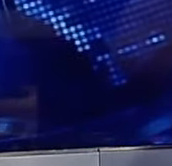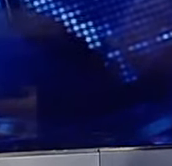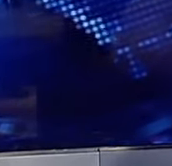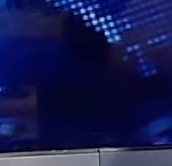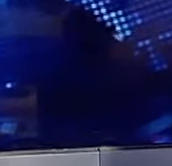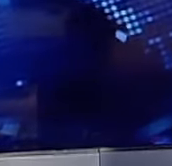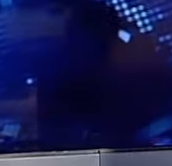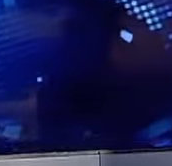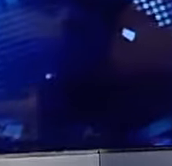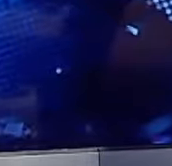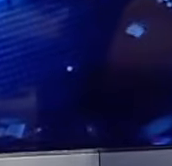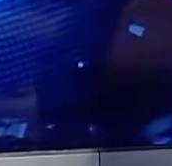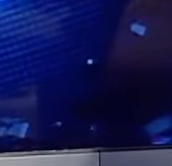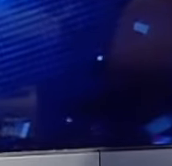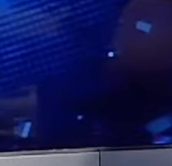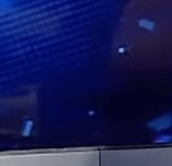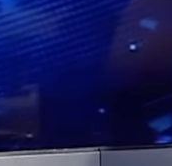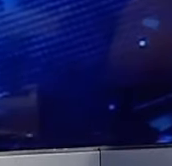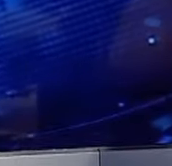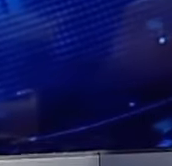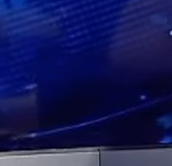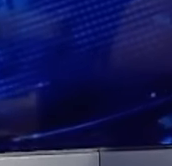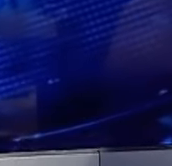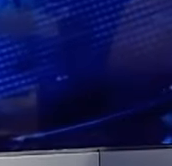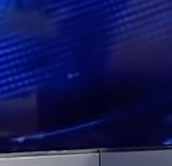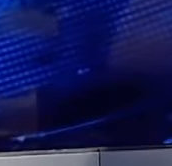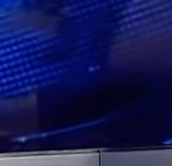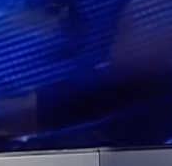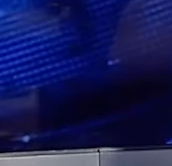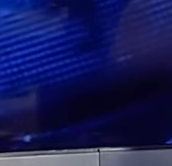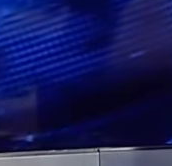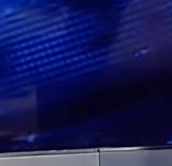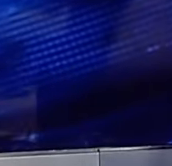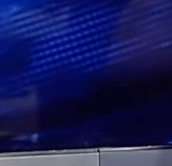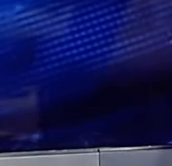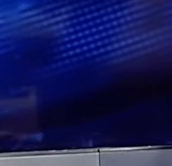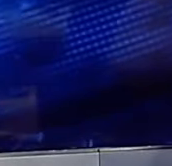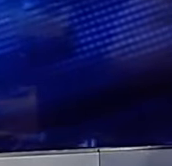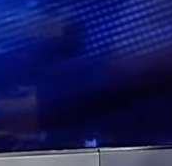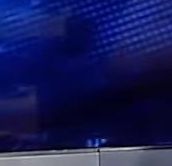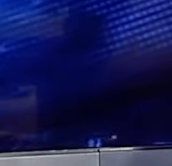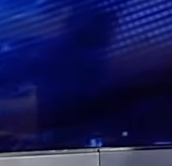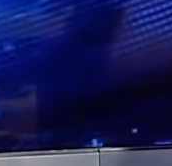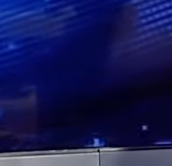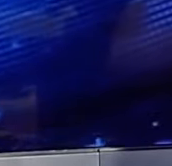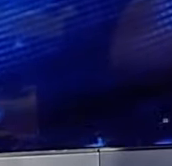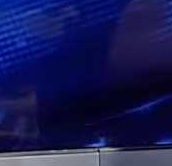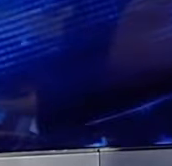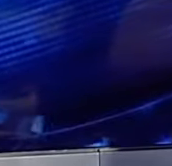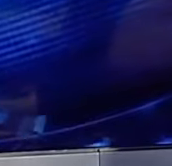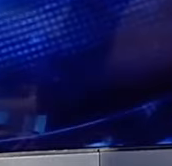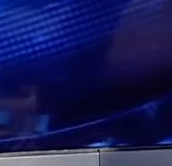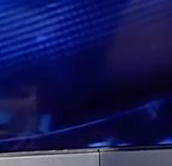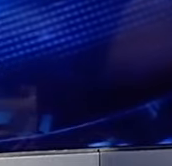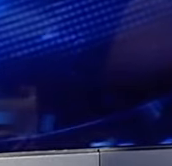الفراغ المستشري الذي يضع الدولة بأكملها رهينة انتظار مجريات المنطقة. كما دعا المجلس مجددا إلى التمسك بوثيقة